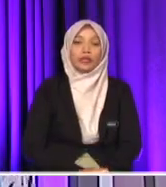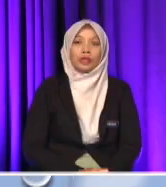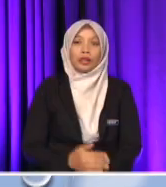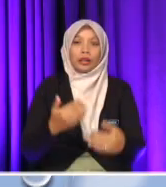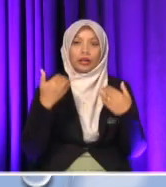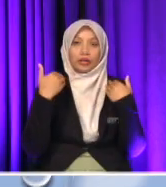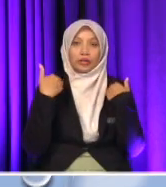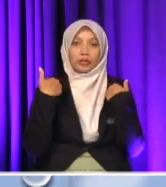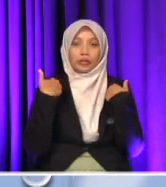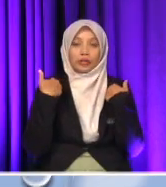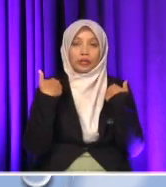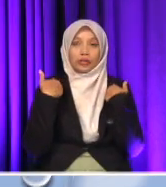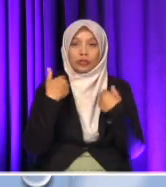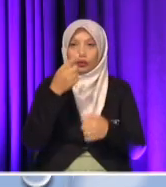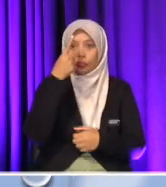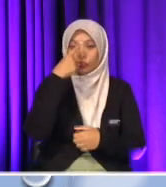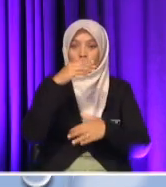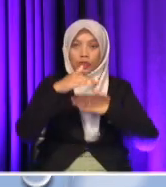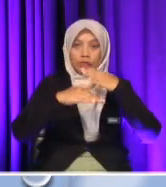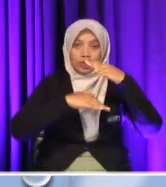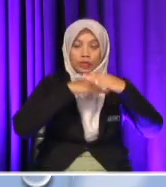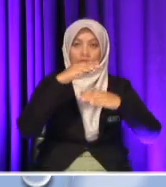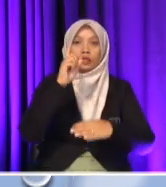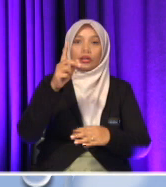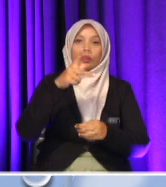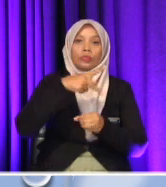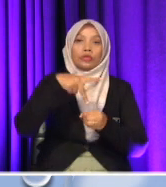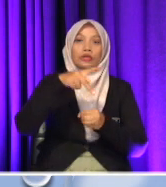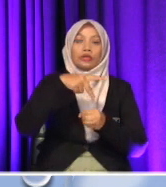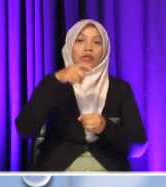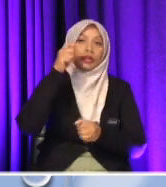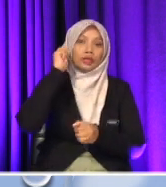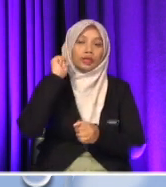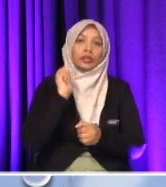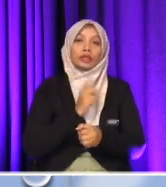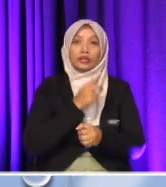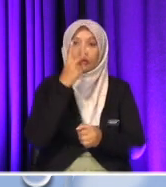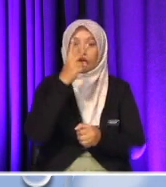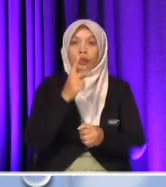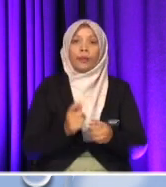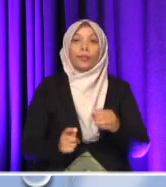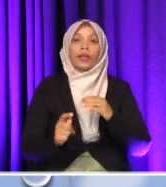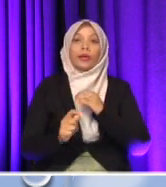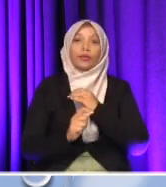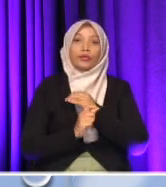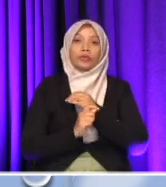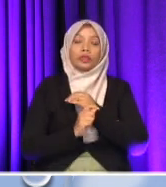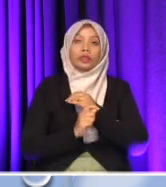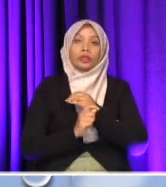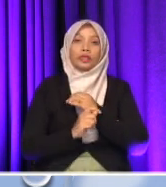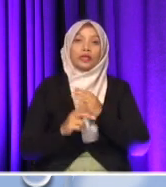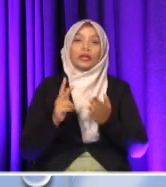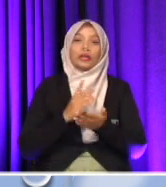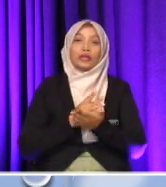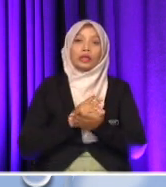adalah masa yang diperlukan untuk melengkapkan satu kitar. So tadi kalau kita tengok di sini kitar positif ke negatif tadi